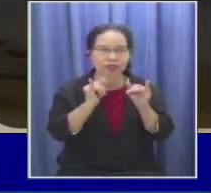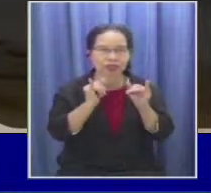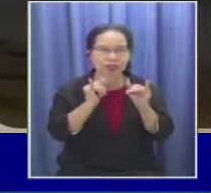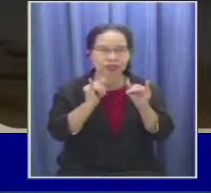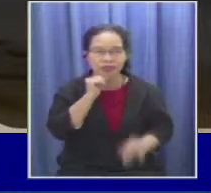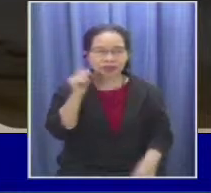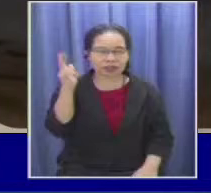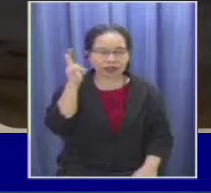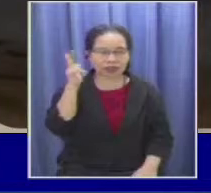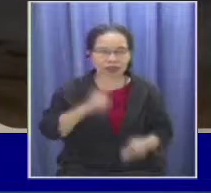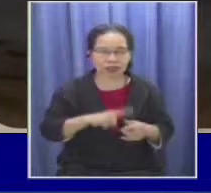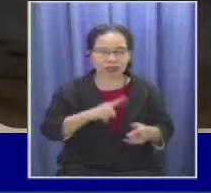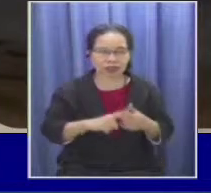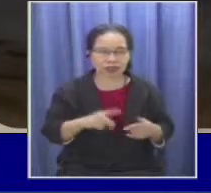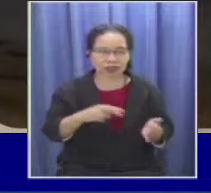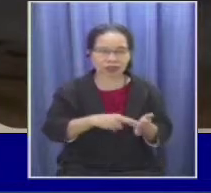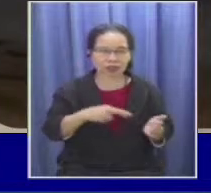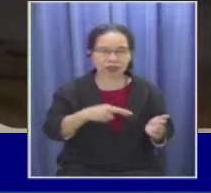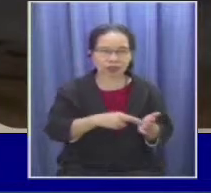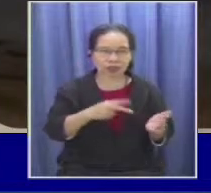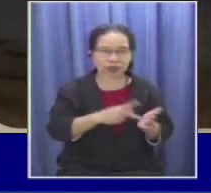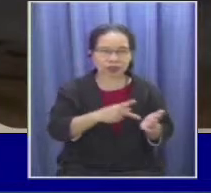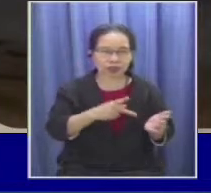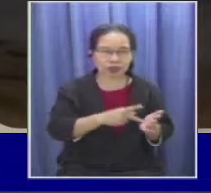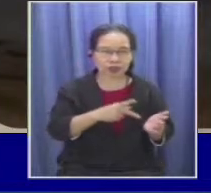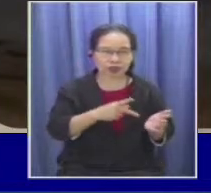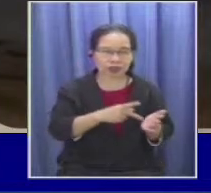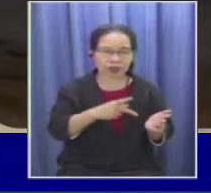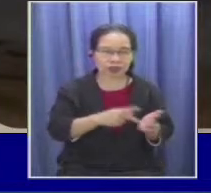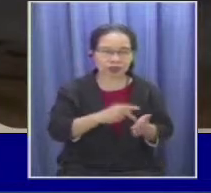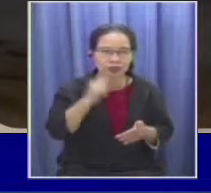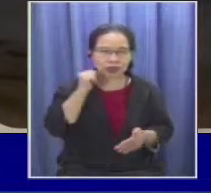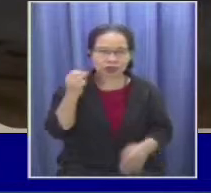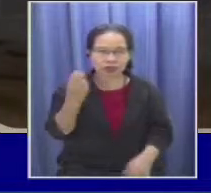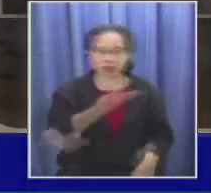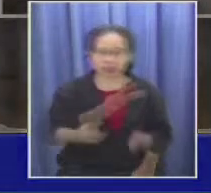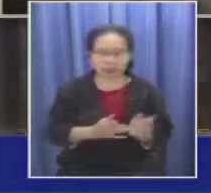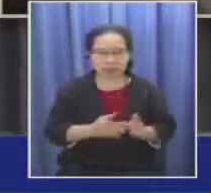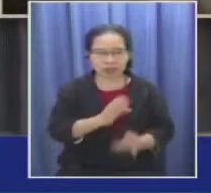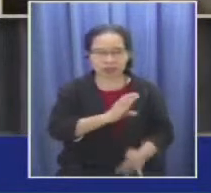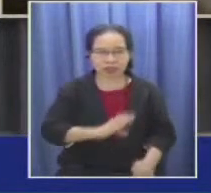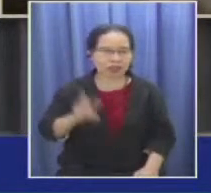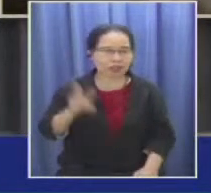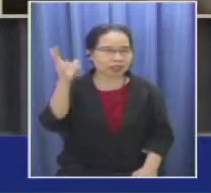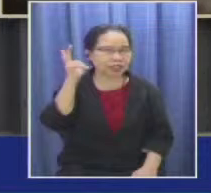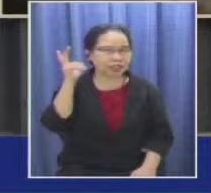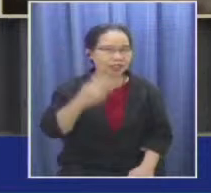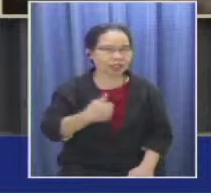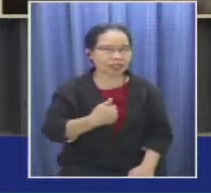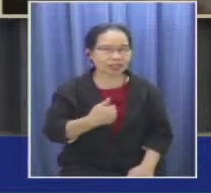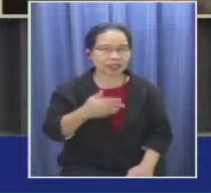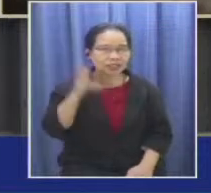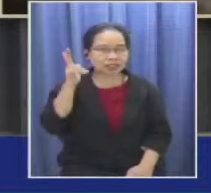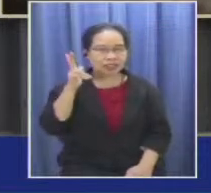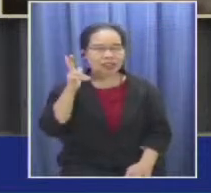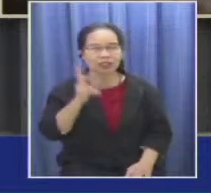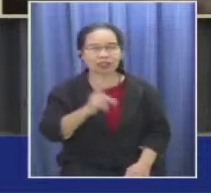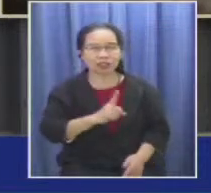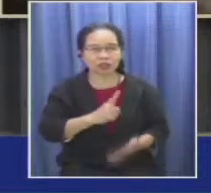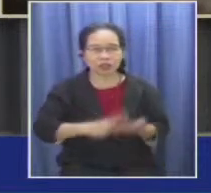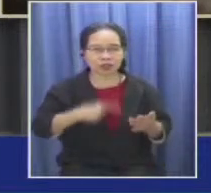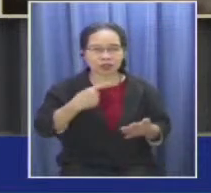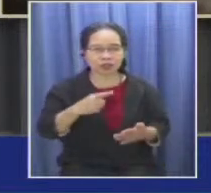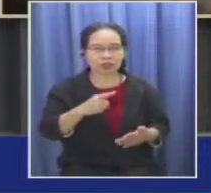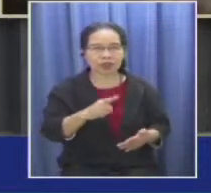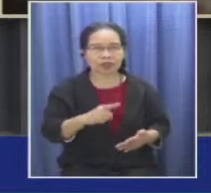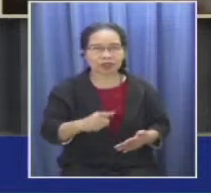to natanfo no sowre wantie no wanfi no na esane sɛ da wokunafuo no hani no